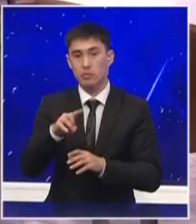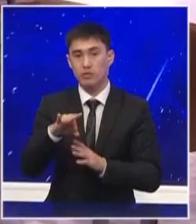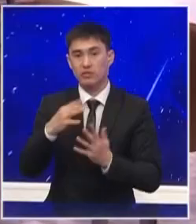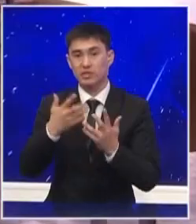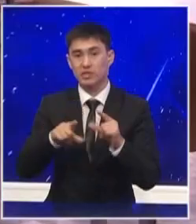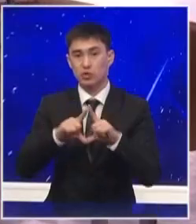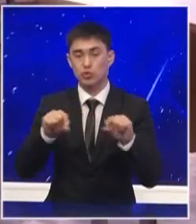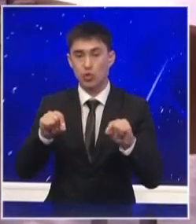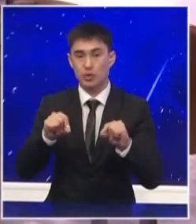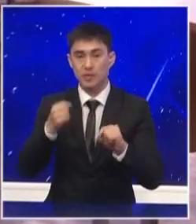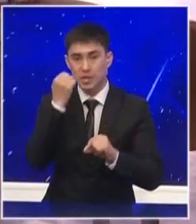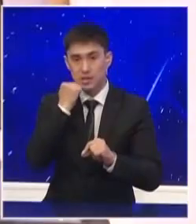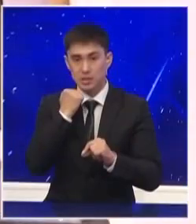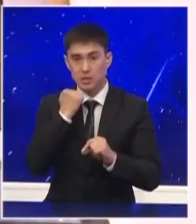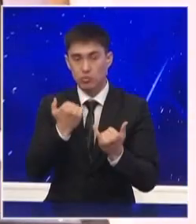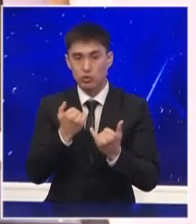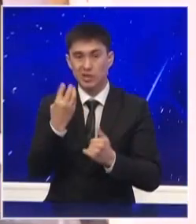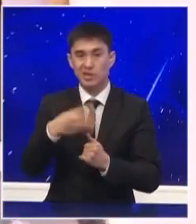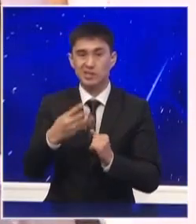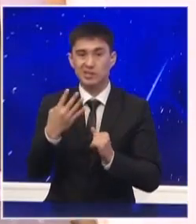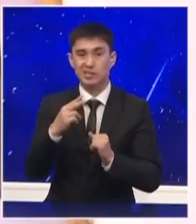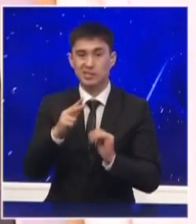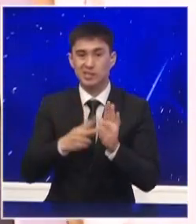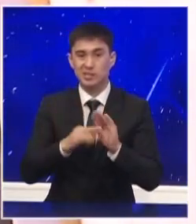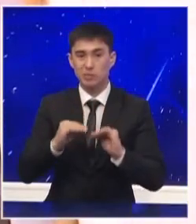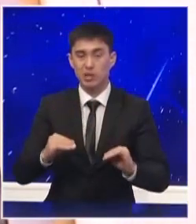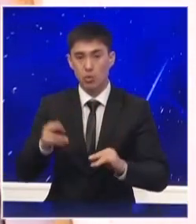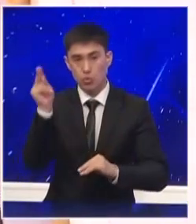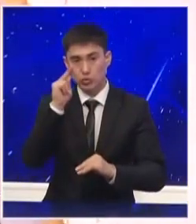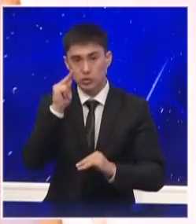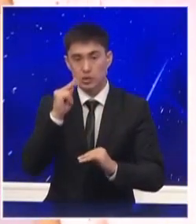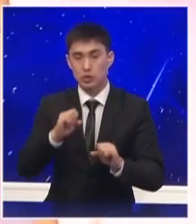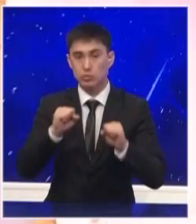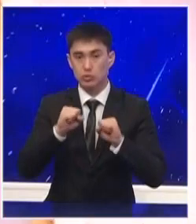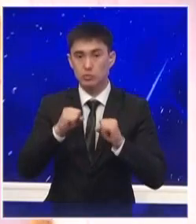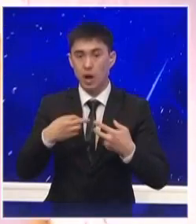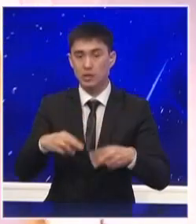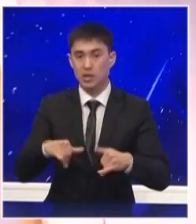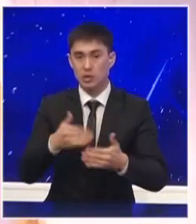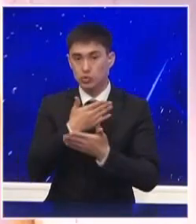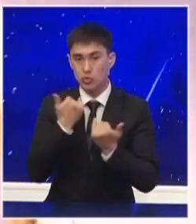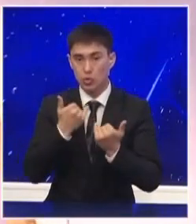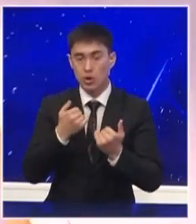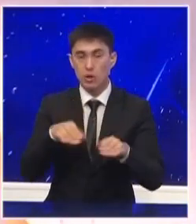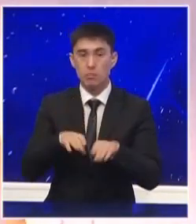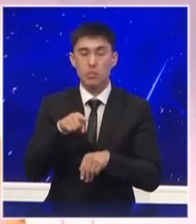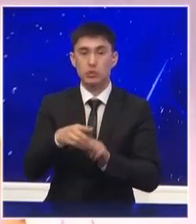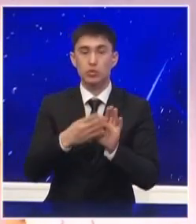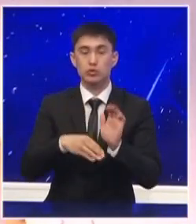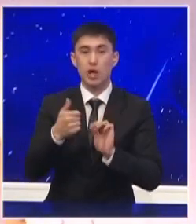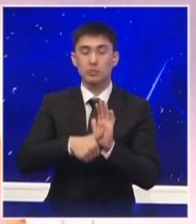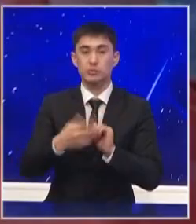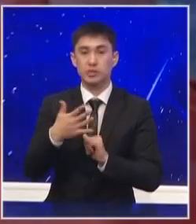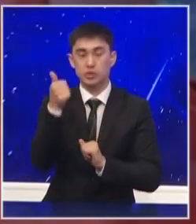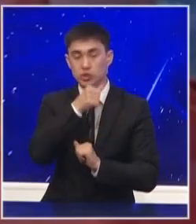орта мектебінің ғимараты ескі. Бүгінде 48 бала білім алады. Алайда спорт залы мен асхана жоқ. Сондай-ақ 1965 жылы жатақхана